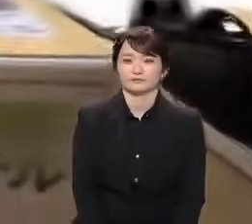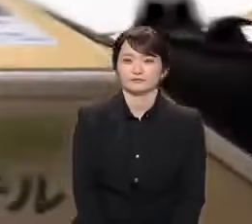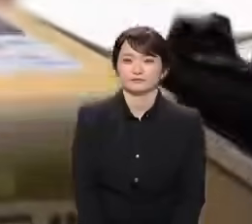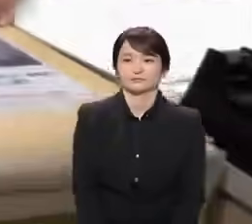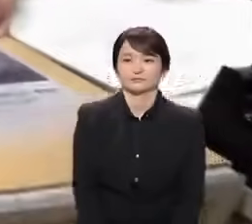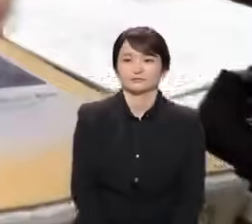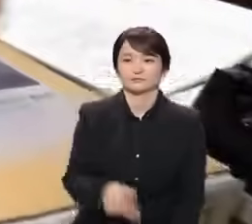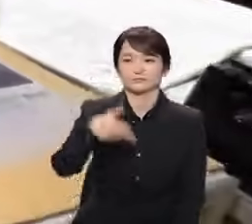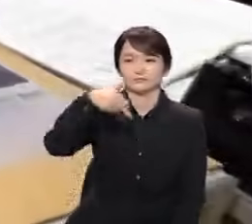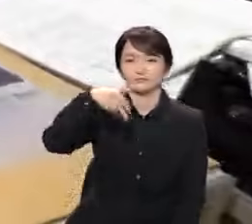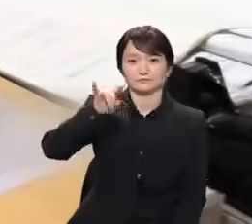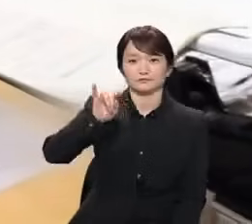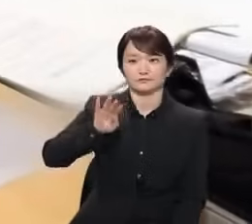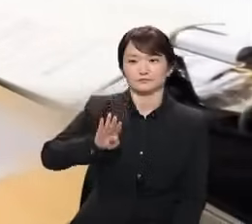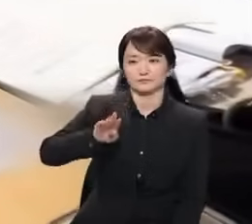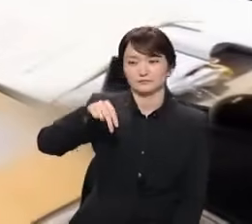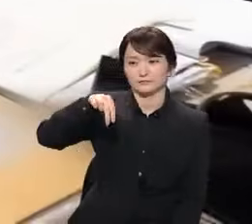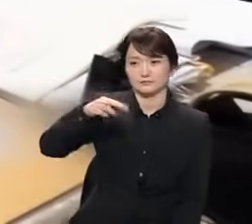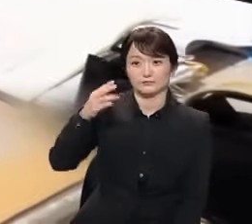I booked the capsule hotel.